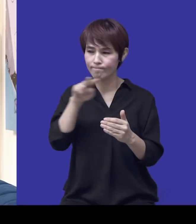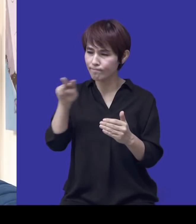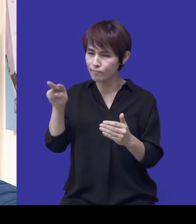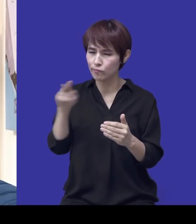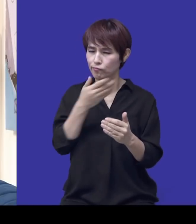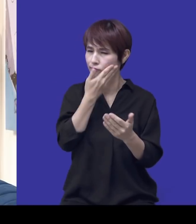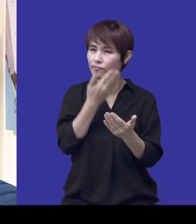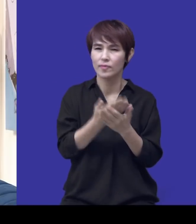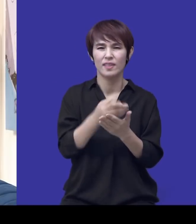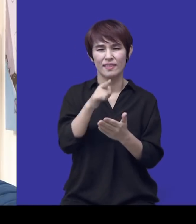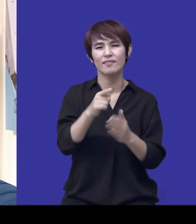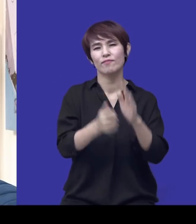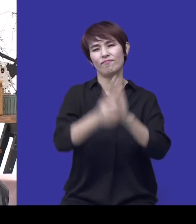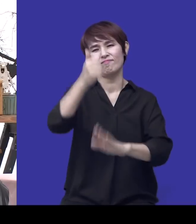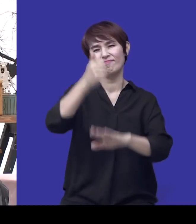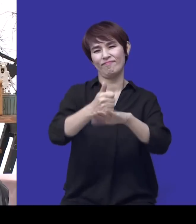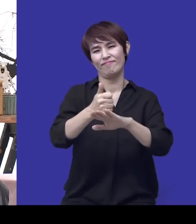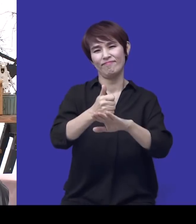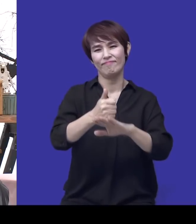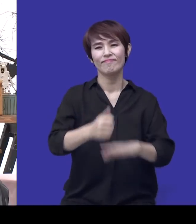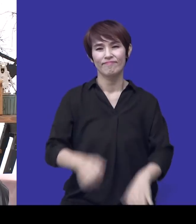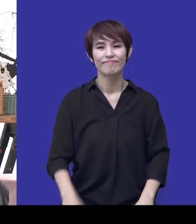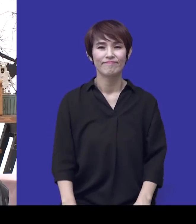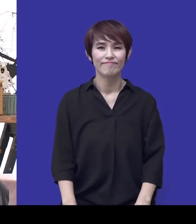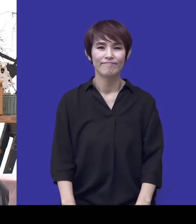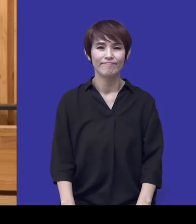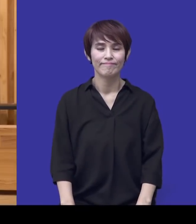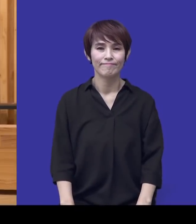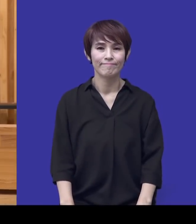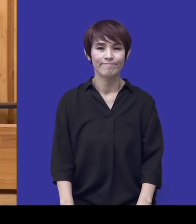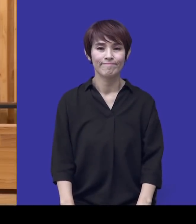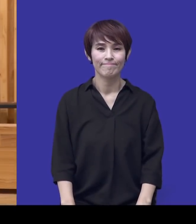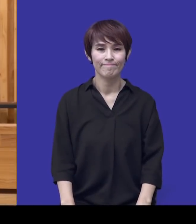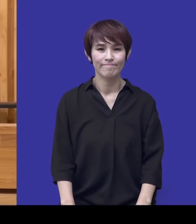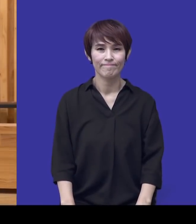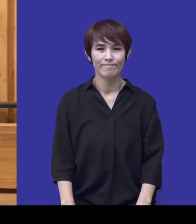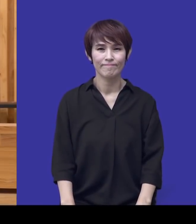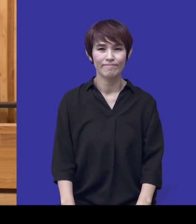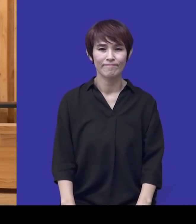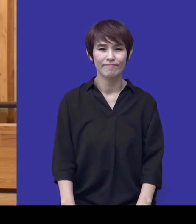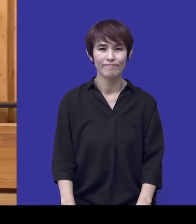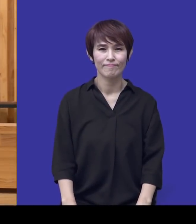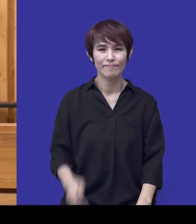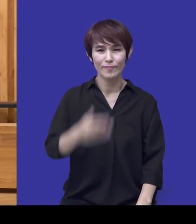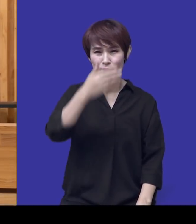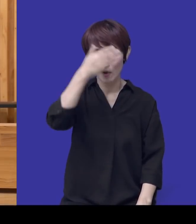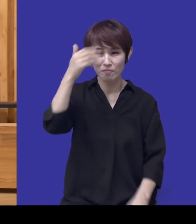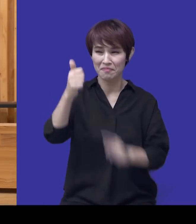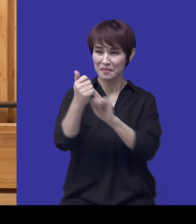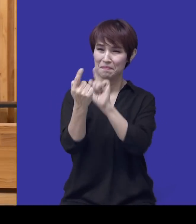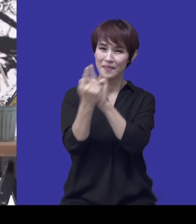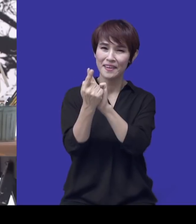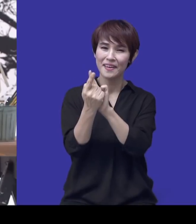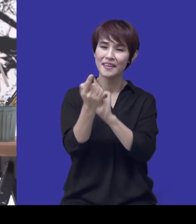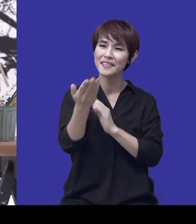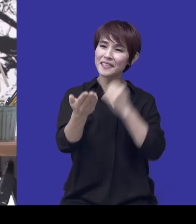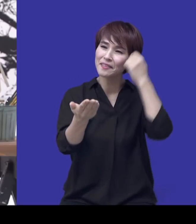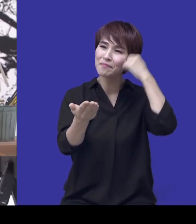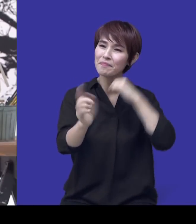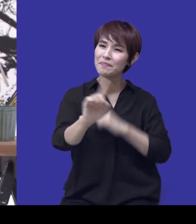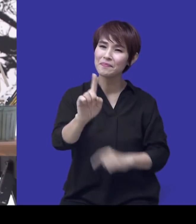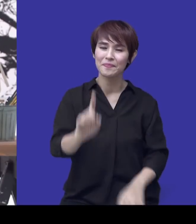한번 말해주고 싶어요. 네, 그렇군요. 네. 자, 우리 젊은 청년가를 만났는데 우리 성지연 자매 어떻게 들으셨어요? 네,